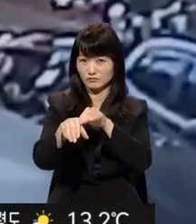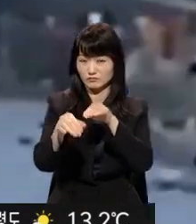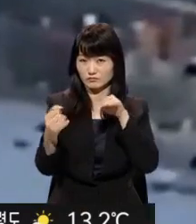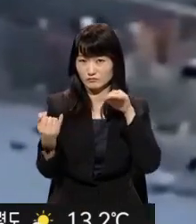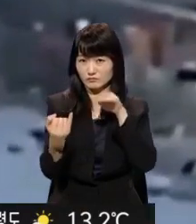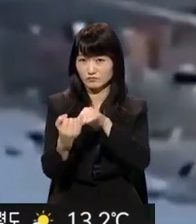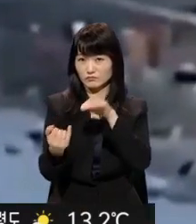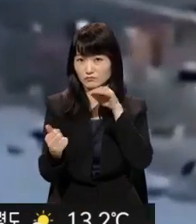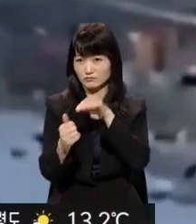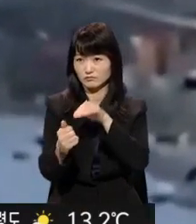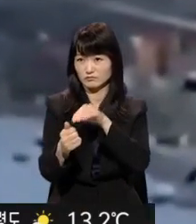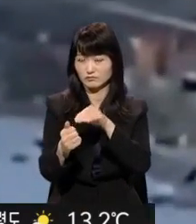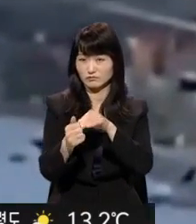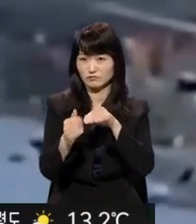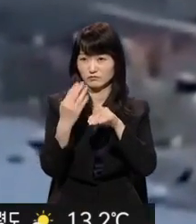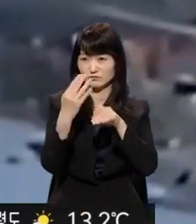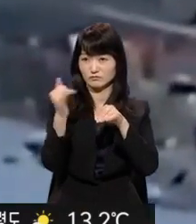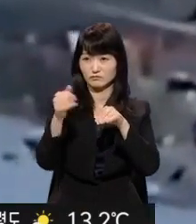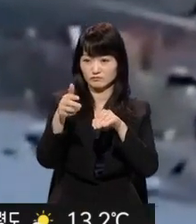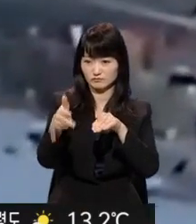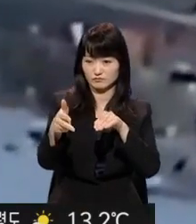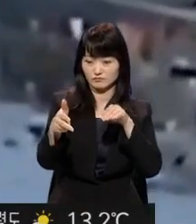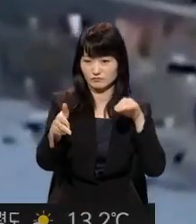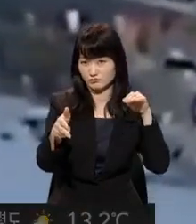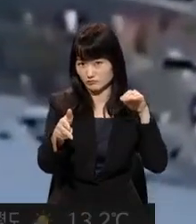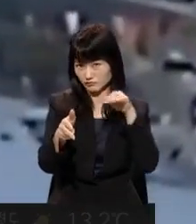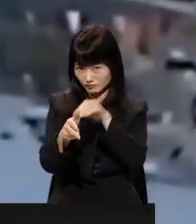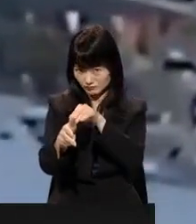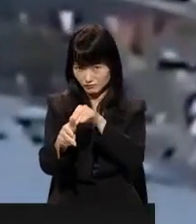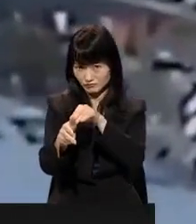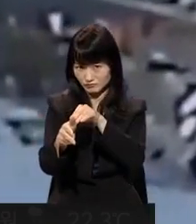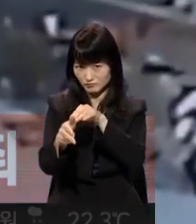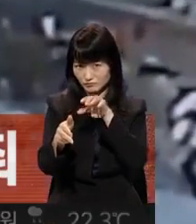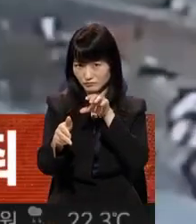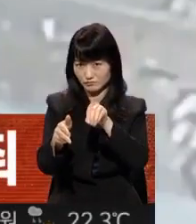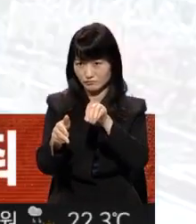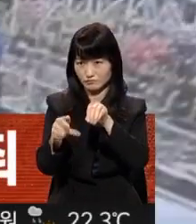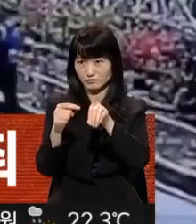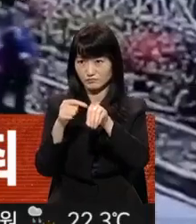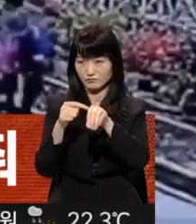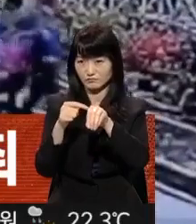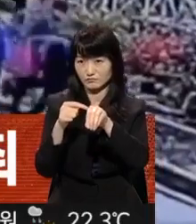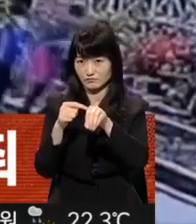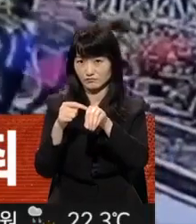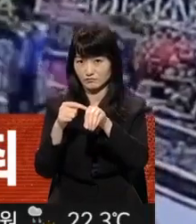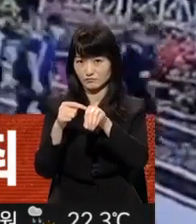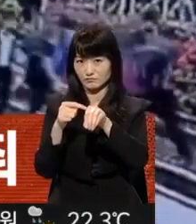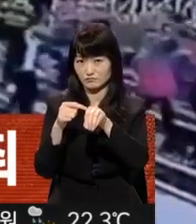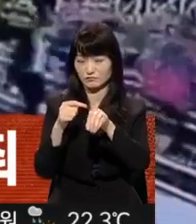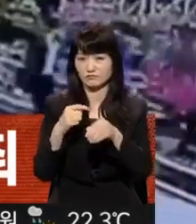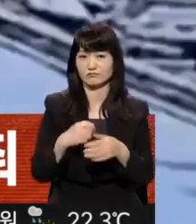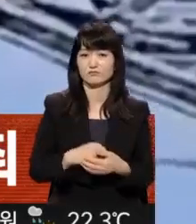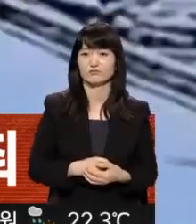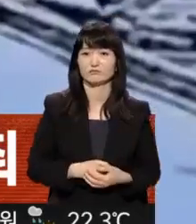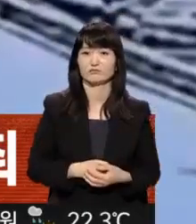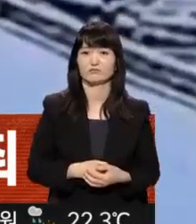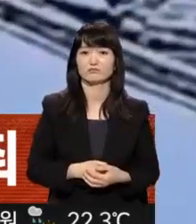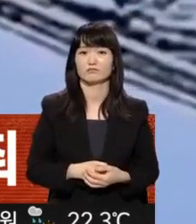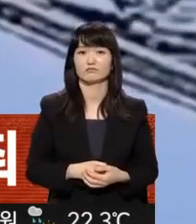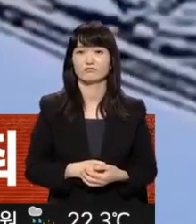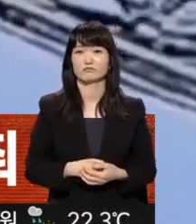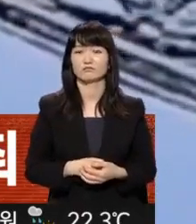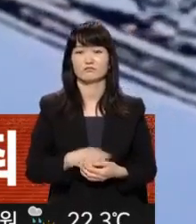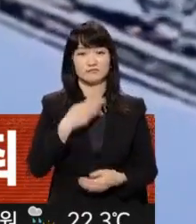이 운전자는 주차돼 있던 차들을 들이받고서야 멈췄습니다. 이 멈춰진 차량에선 아무런 기척이 없어 보입니다. 자,